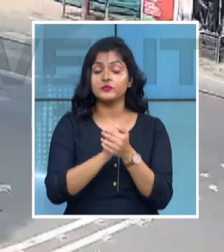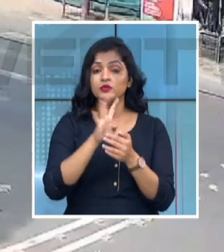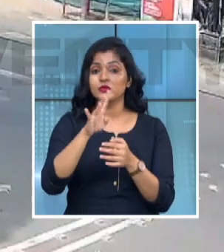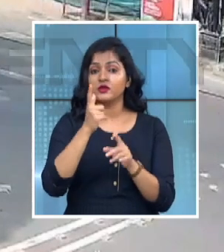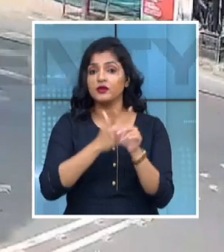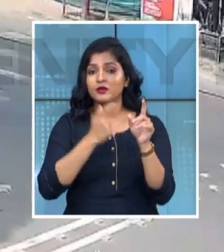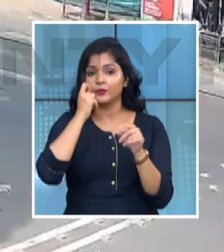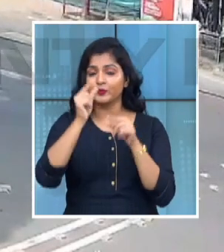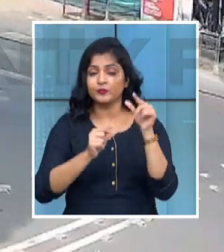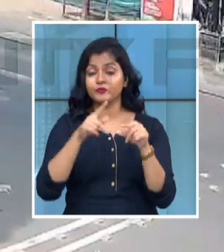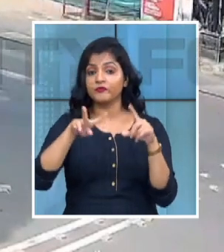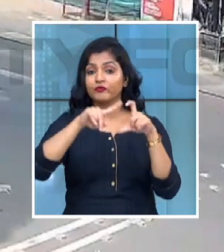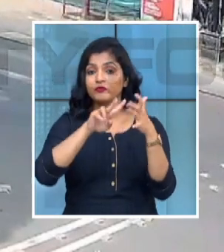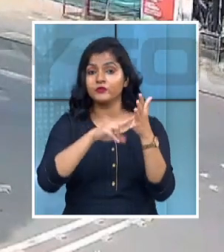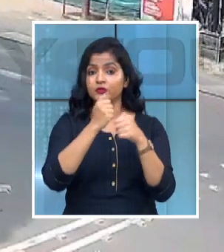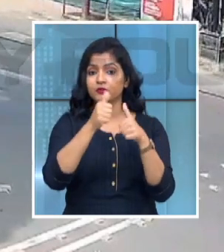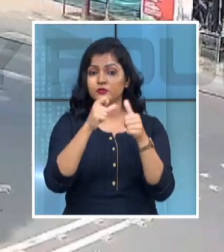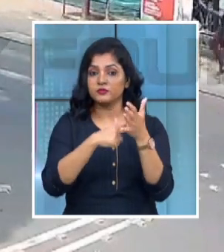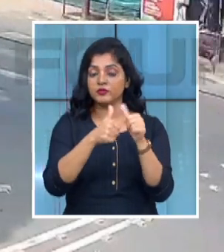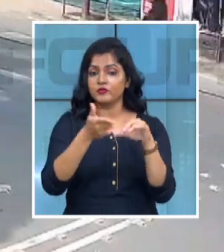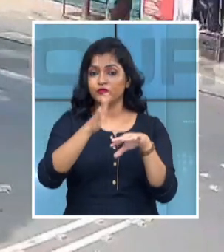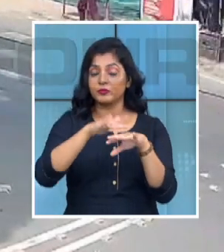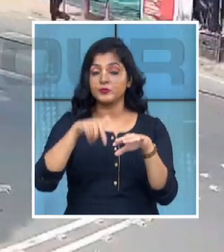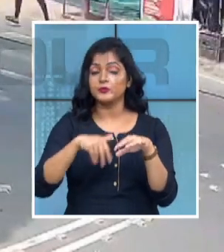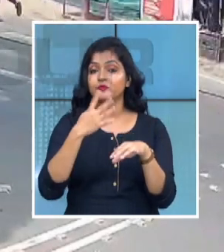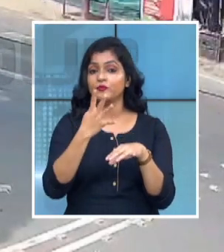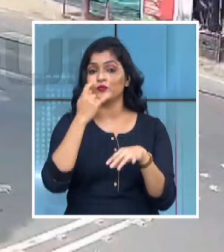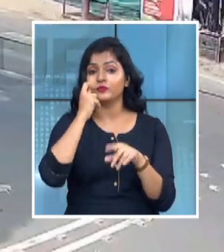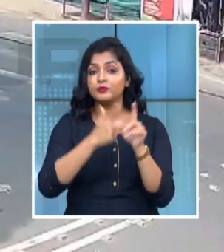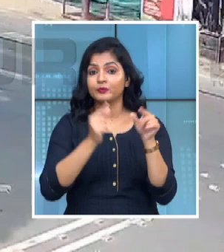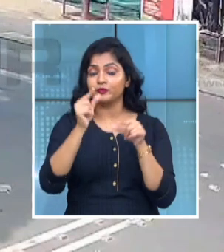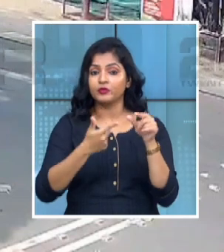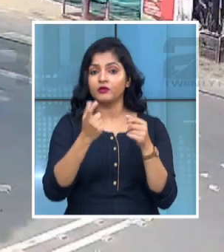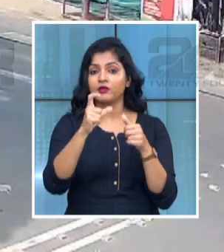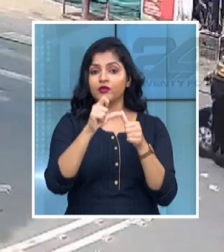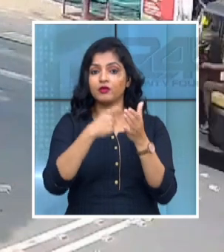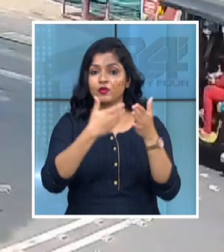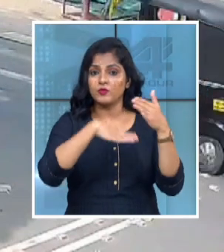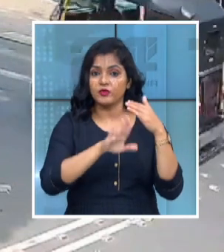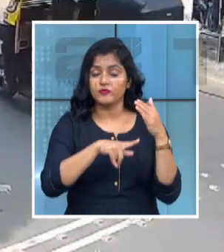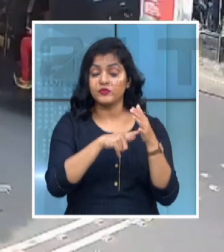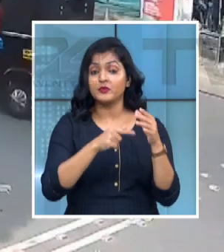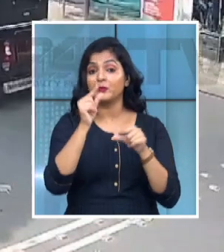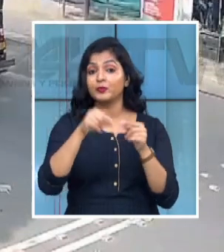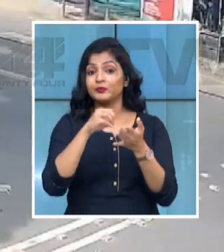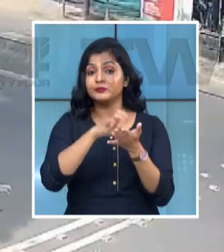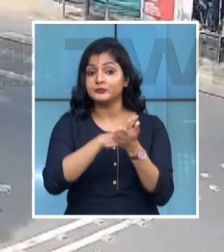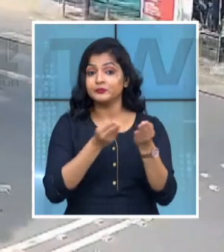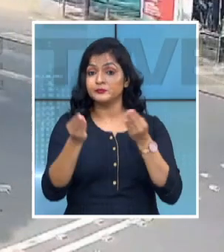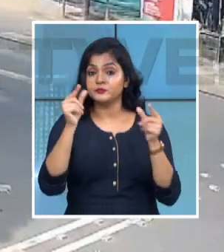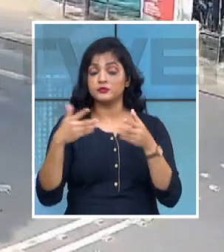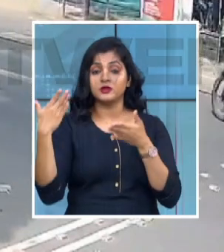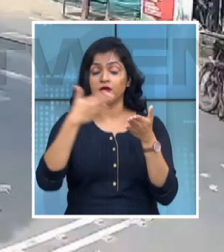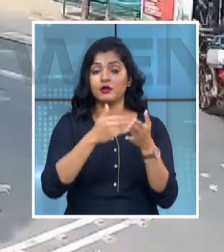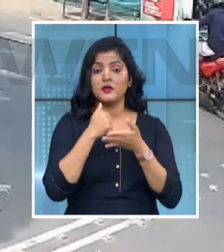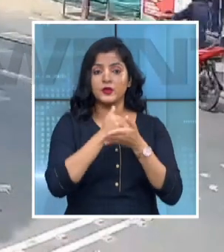യുവാക്കളാണ്, വേങ്ങര സ്വദേശികളായ 4 യുവാക്കളാണ് ഈ കാറിൽ ഉണ്ടായിരുന്നത്. ഉടൻ തന്നെ നാട്ടുകാർ ഓടിയെത്തി ഇവരെ പുറത്തെടുത്ത് രക്ഷപ്പെടുത്തുകയായിരുന്നു.